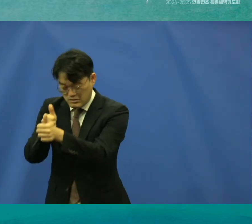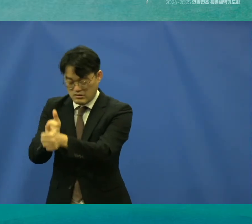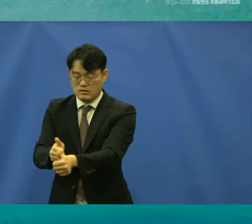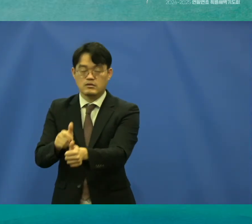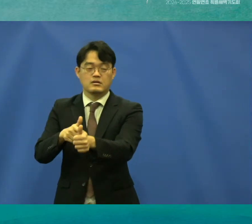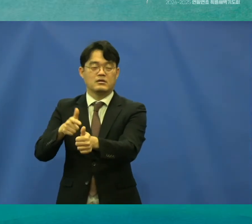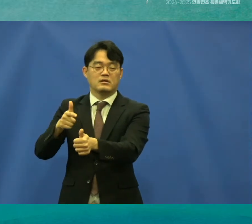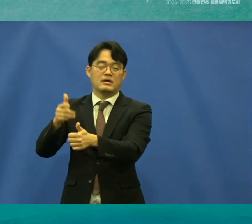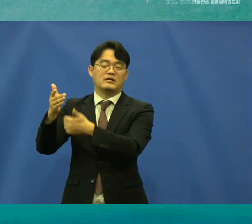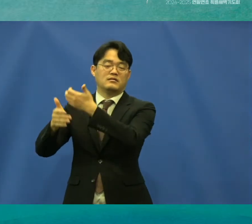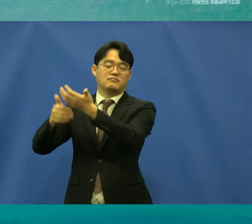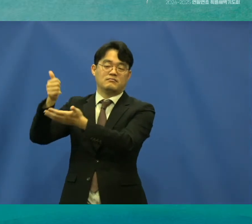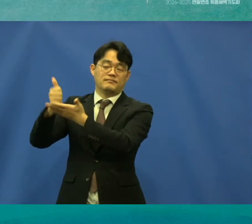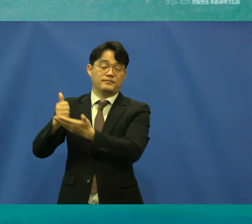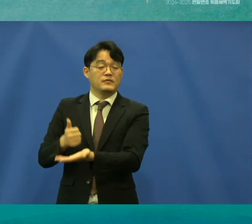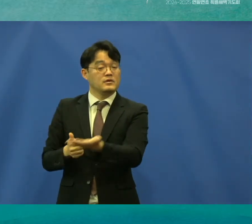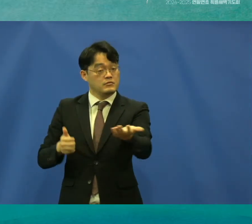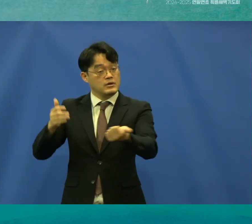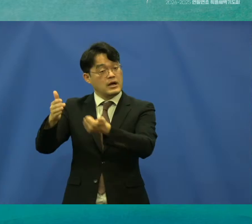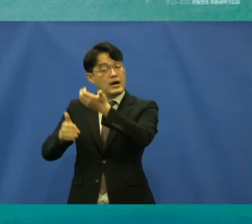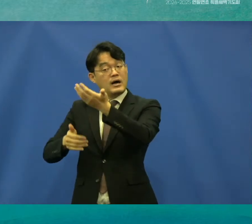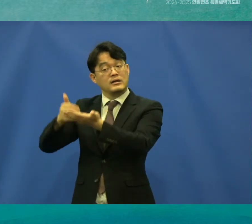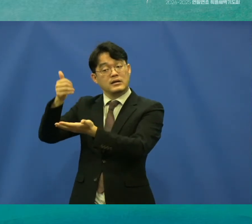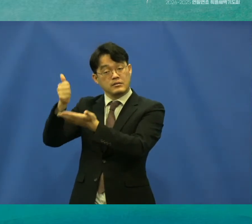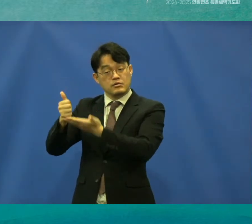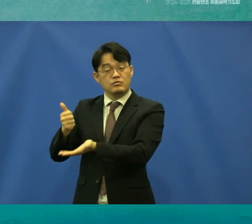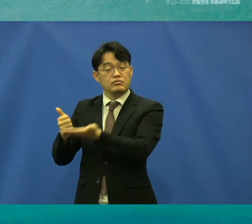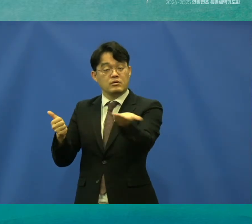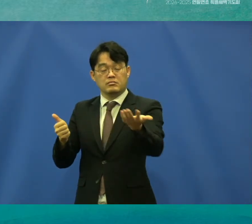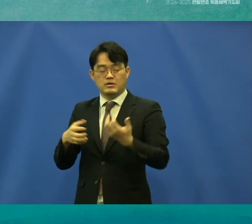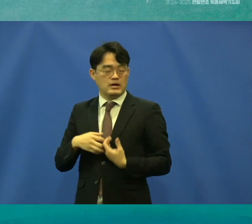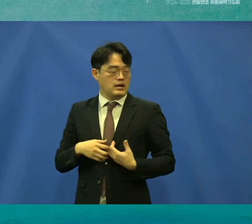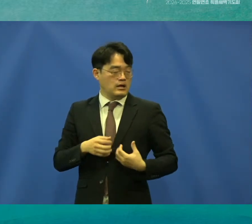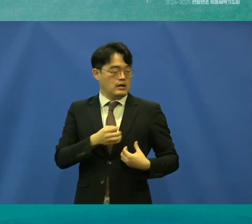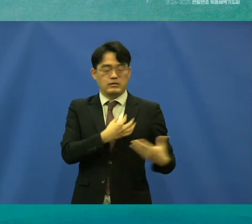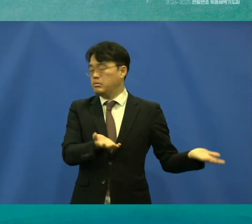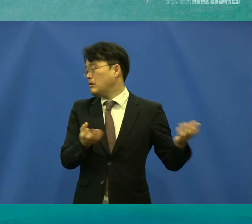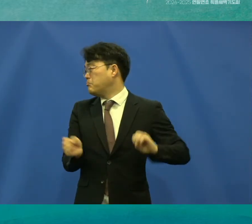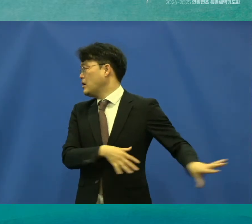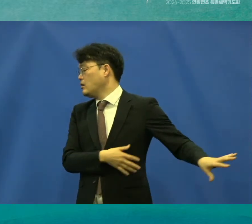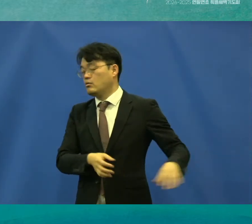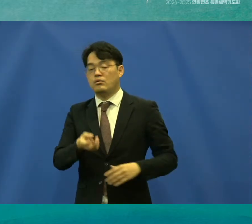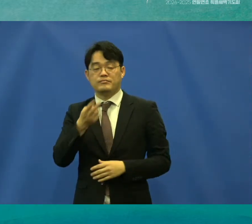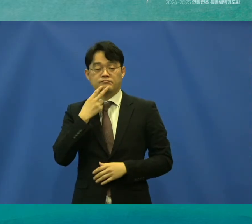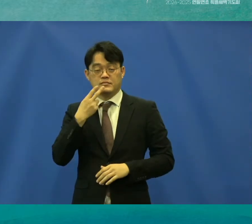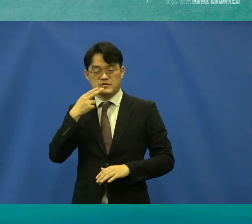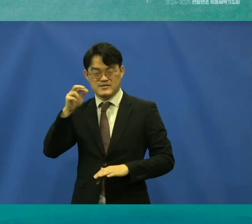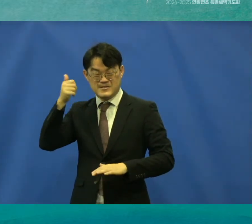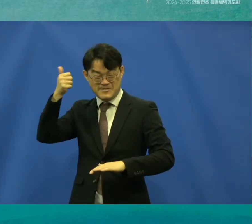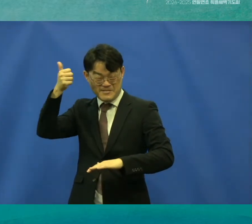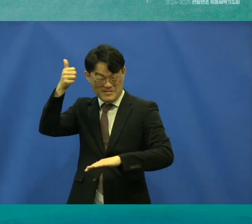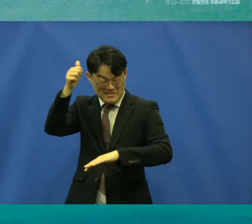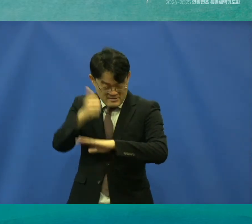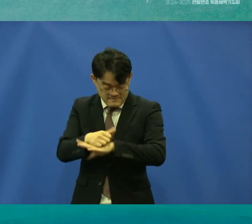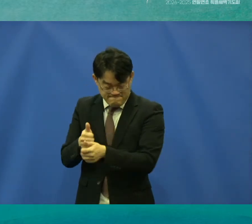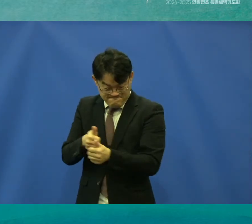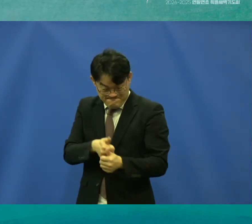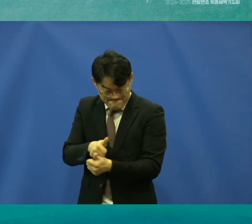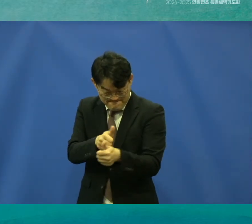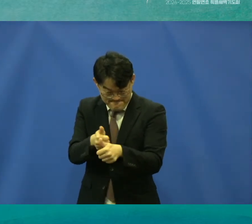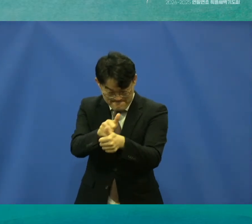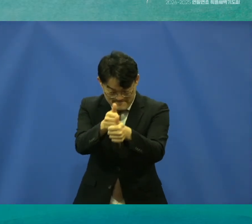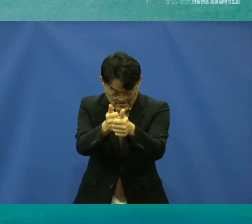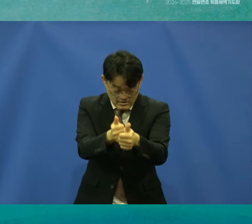여러분, 추격하시는 하나님은 결코 내버려 두지 않습니다. 끝내 불러들이십니다. 주저앉으면 다시